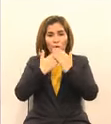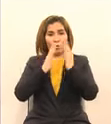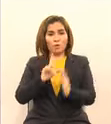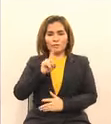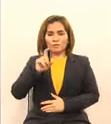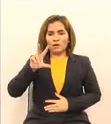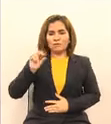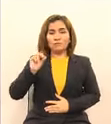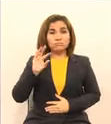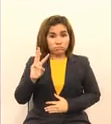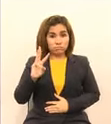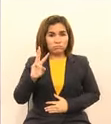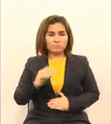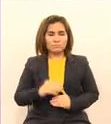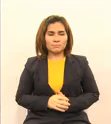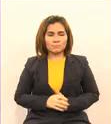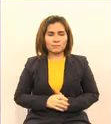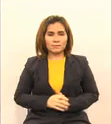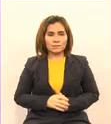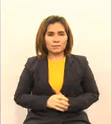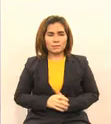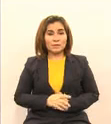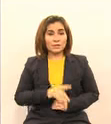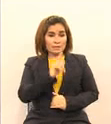136รายก็เป็นผู้ป่วยลำดับที่